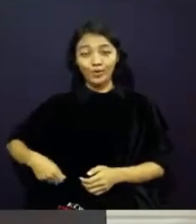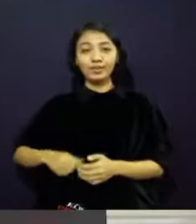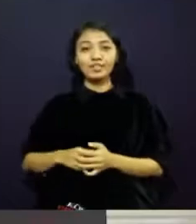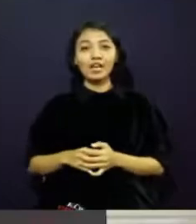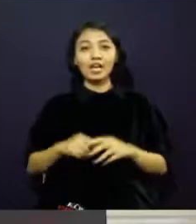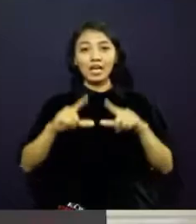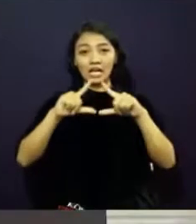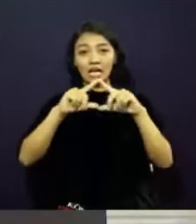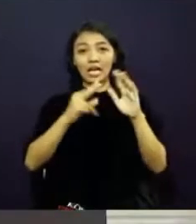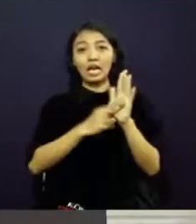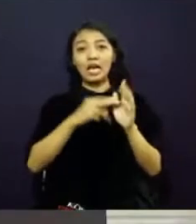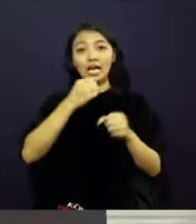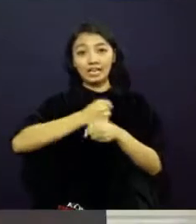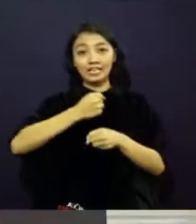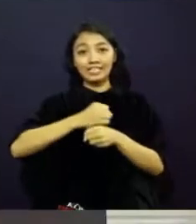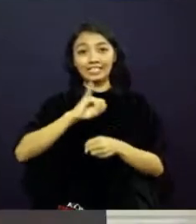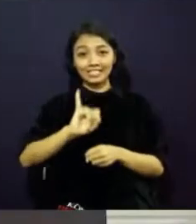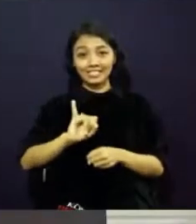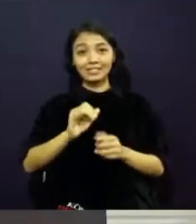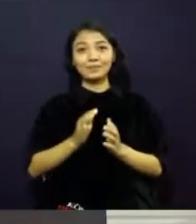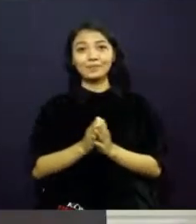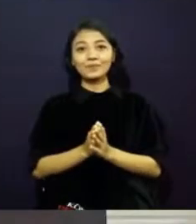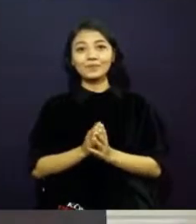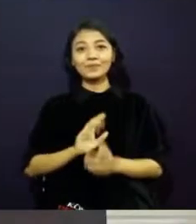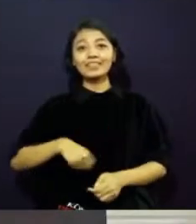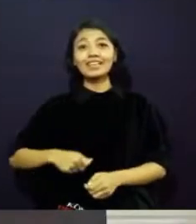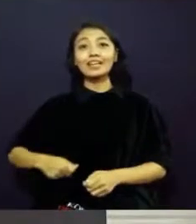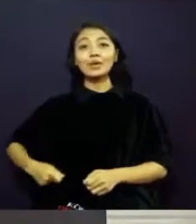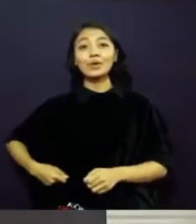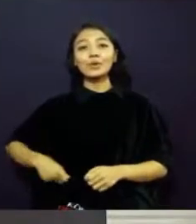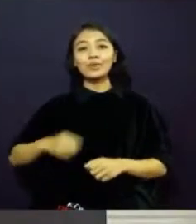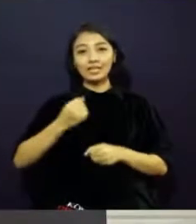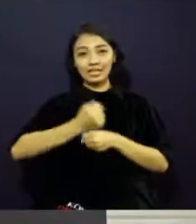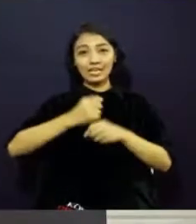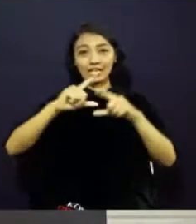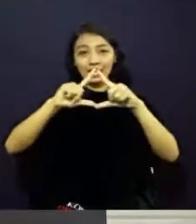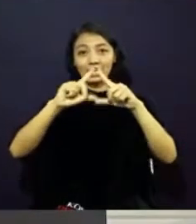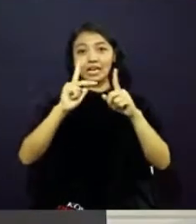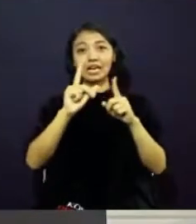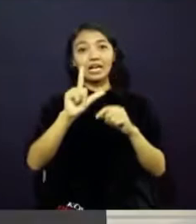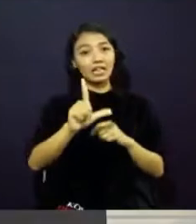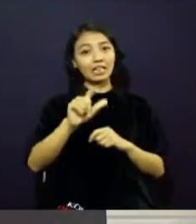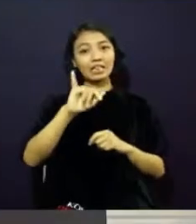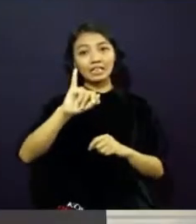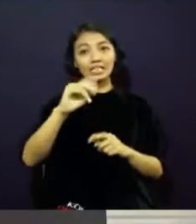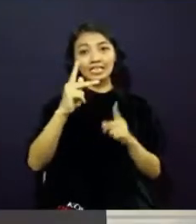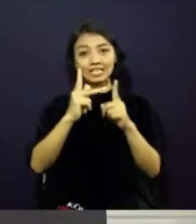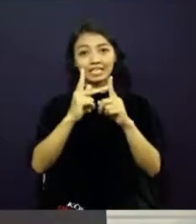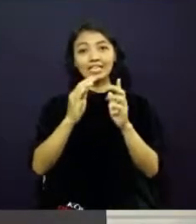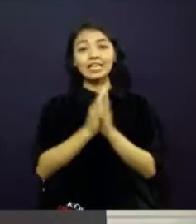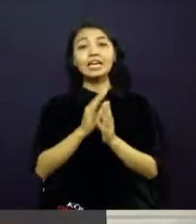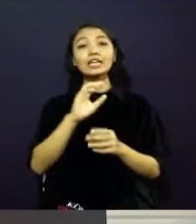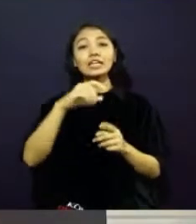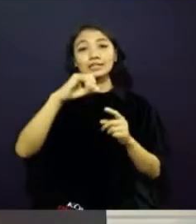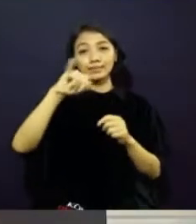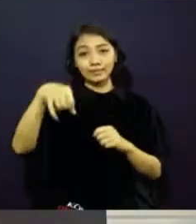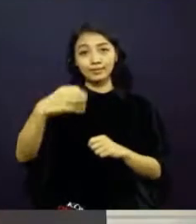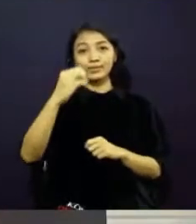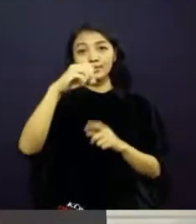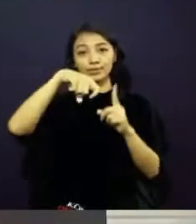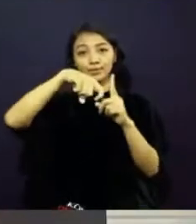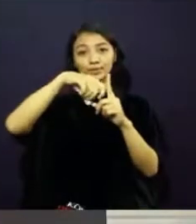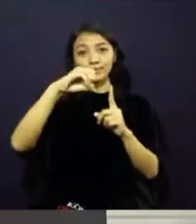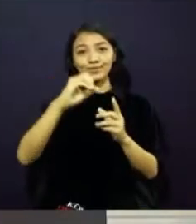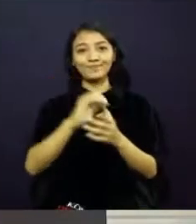Anggi diakon Galih dan diakon Joko Ayo kita ingat